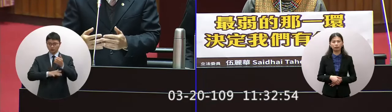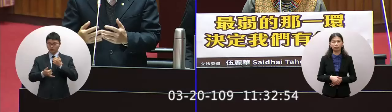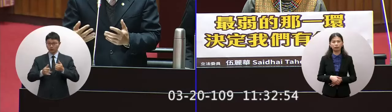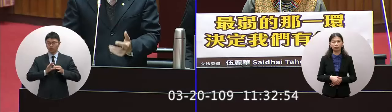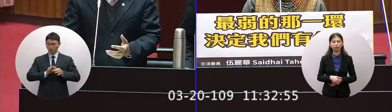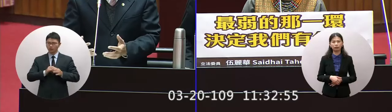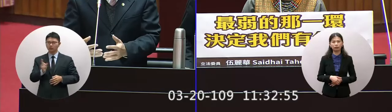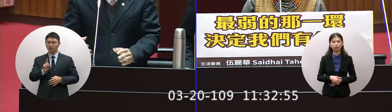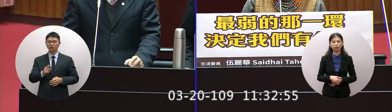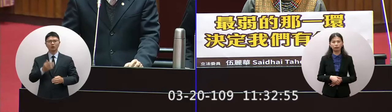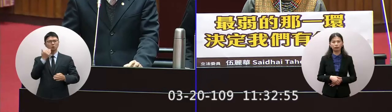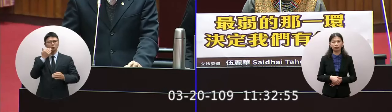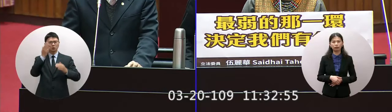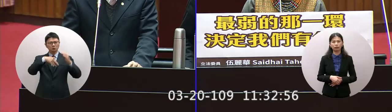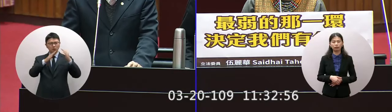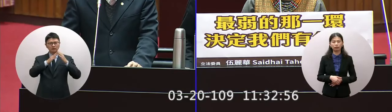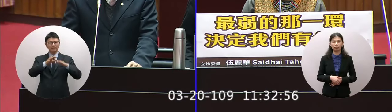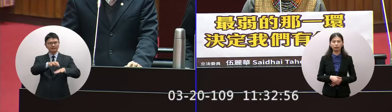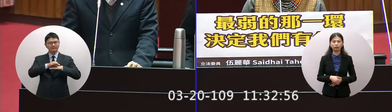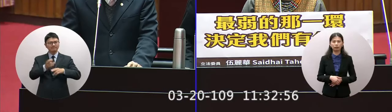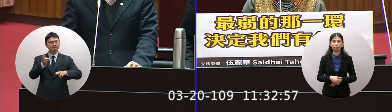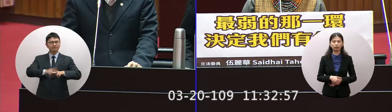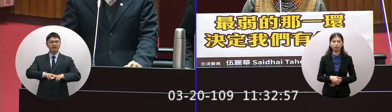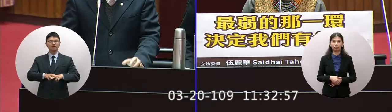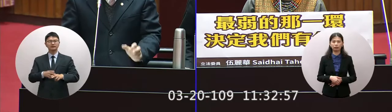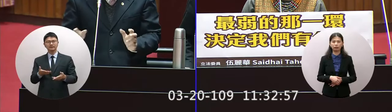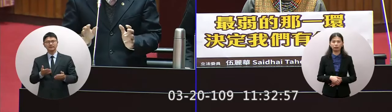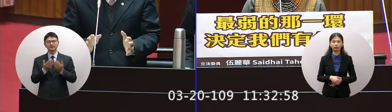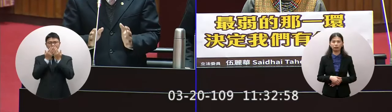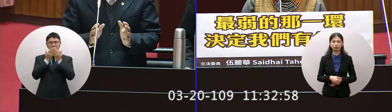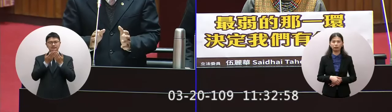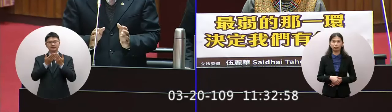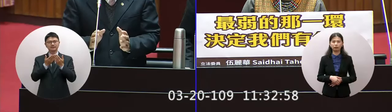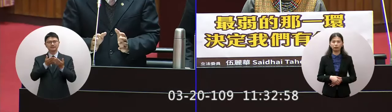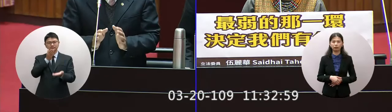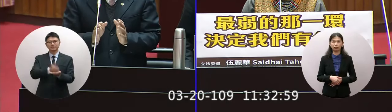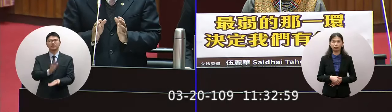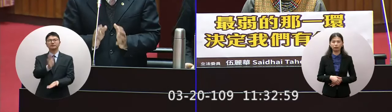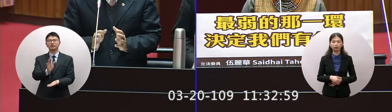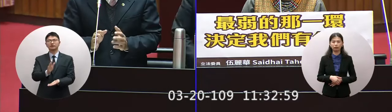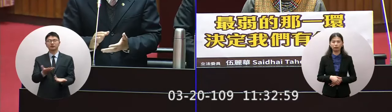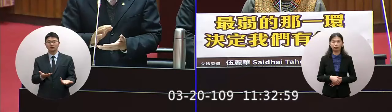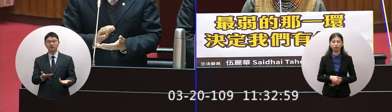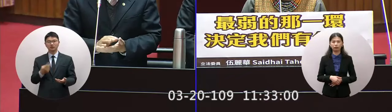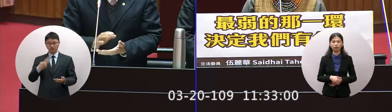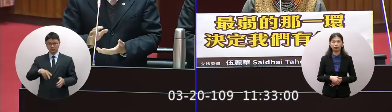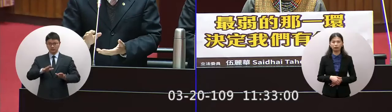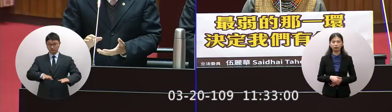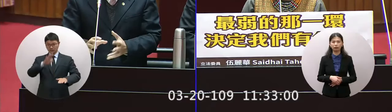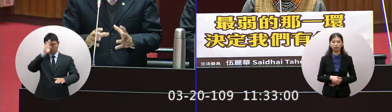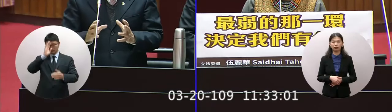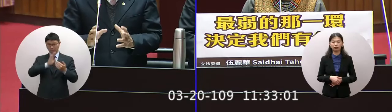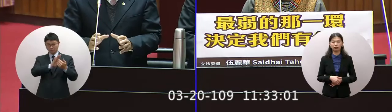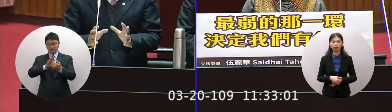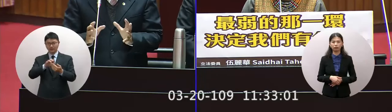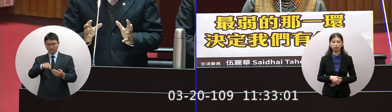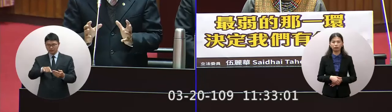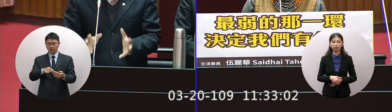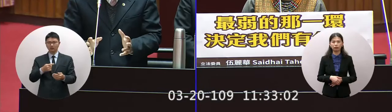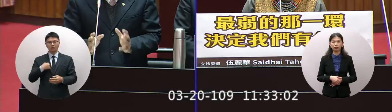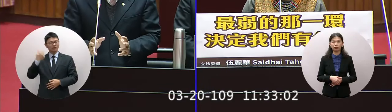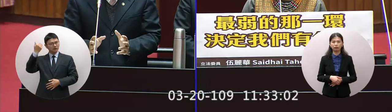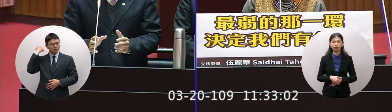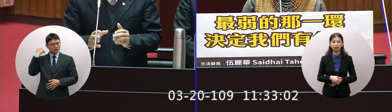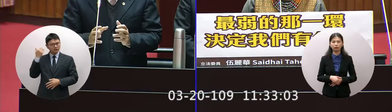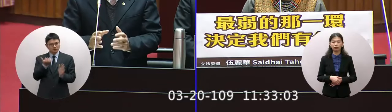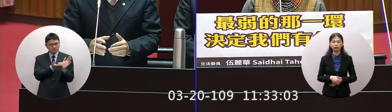停课的情况之下，我们怎么让学习不中断，而且可能要善用这一次的防疫让我们过往大家已